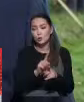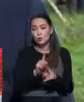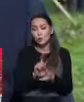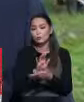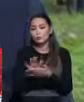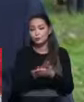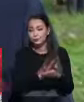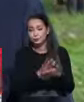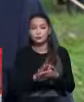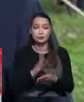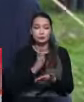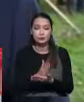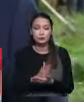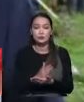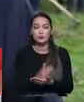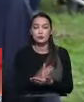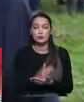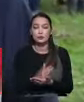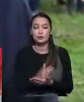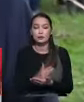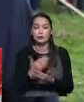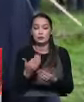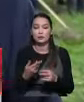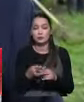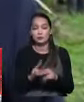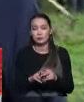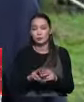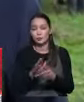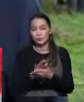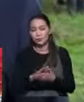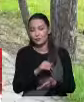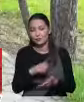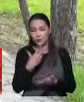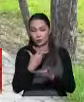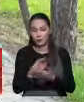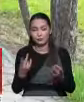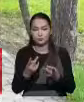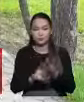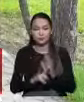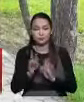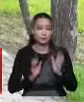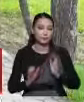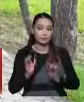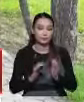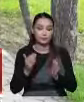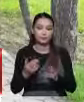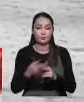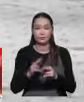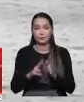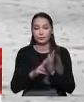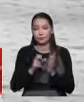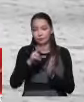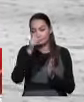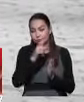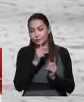осындай таза территориямызды ұстауға өздерінің үлестерін Университет ұжымы 8 сәуірден бері бірнеше